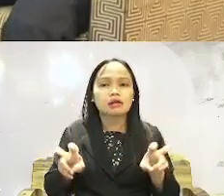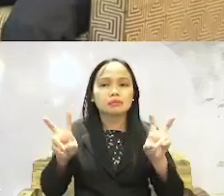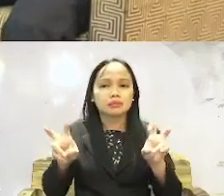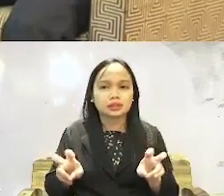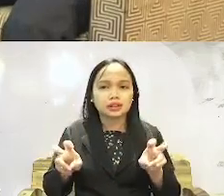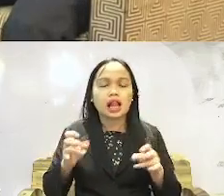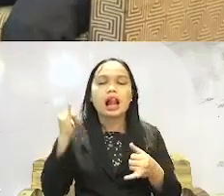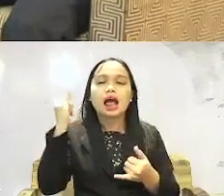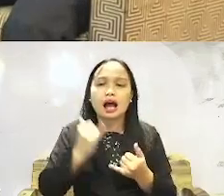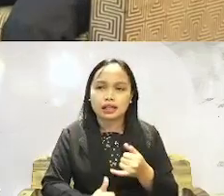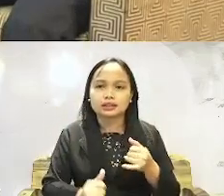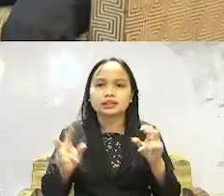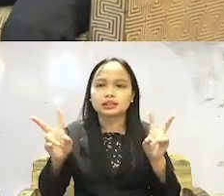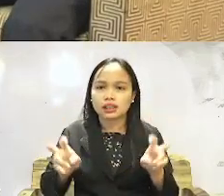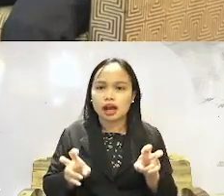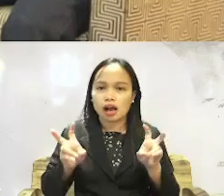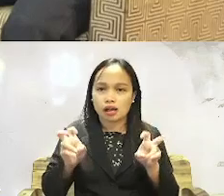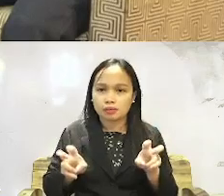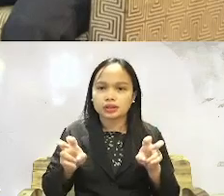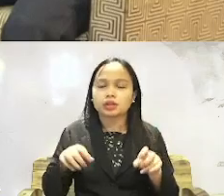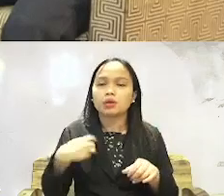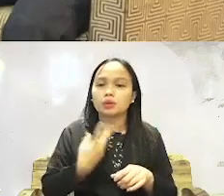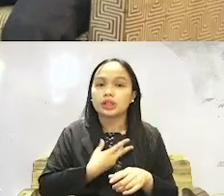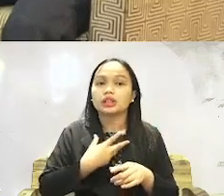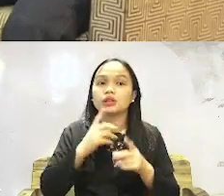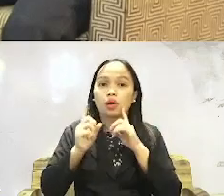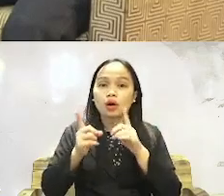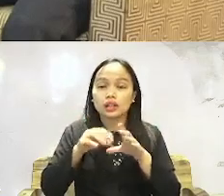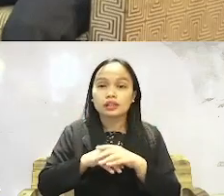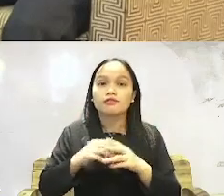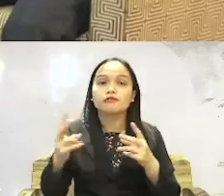last episode ng topic natin ng victims of love.